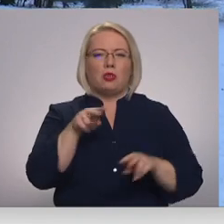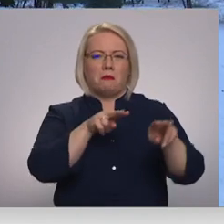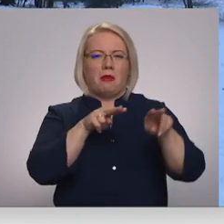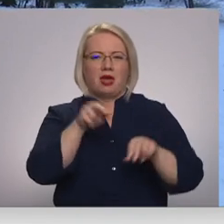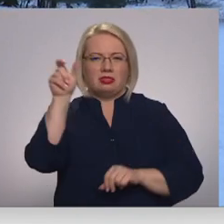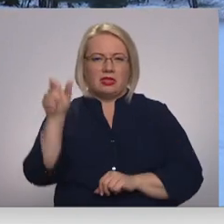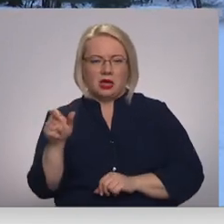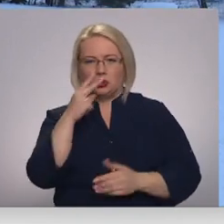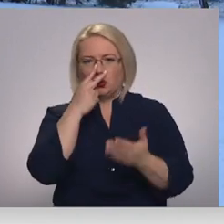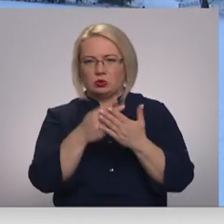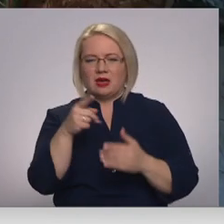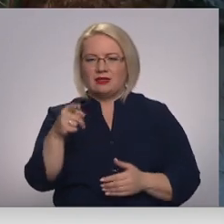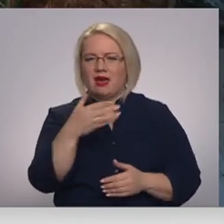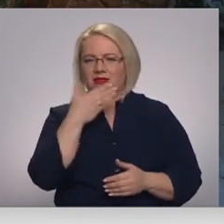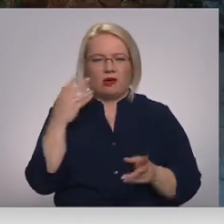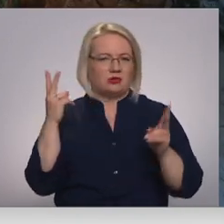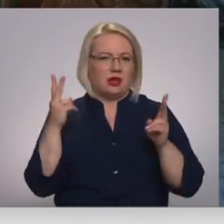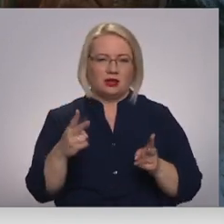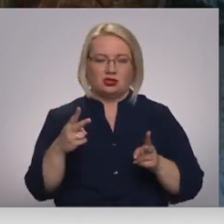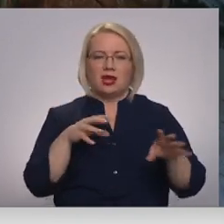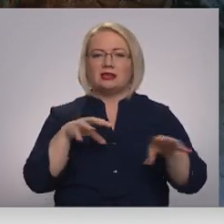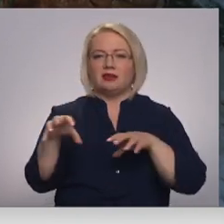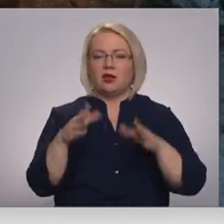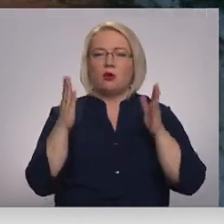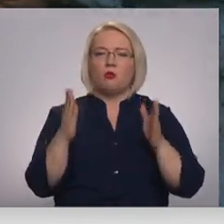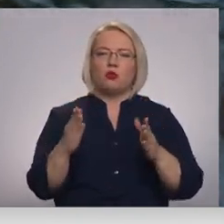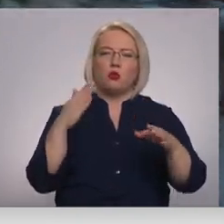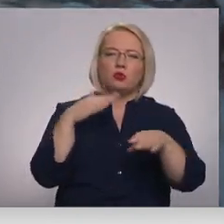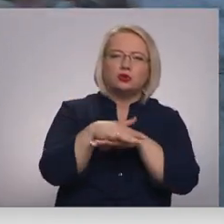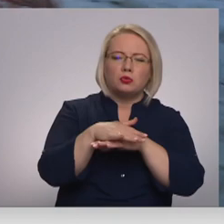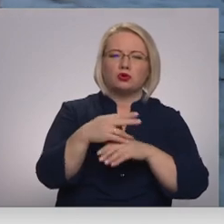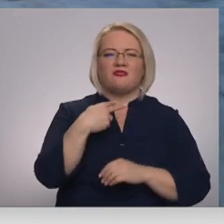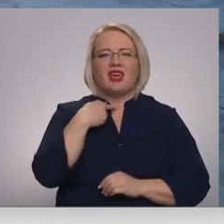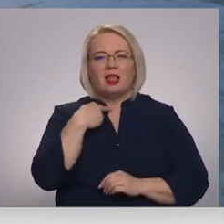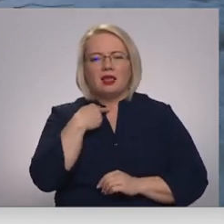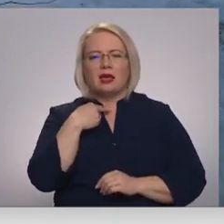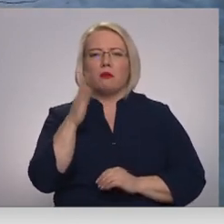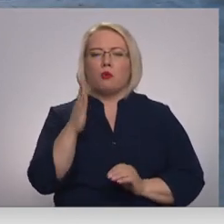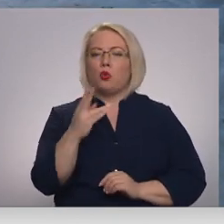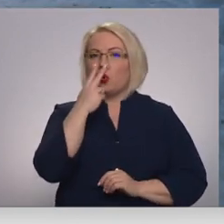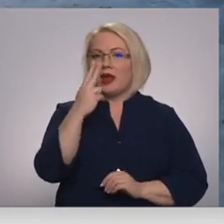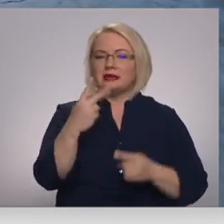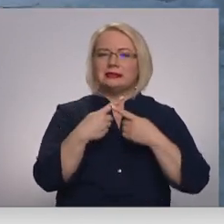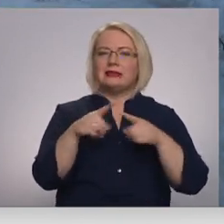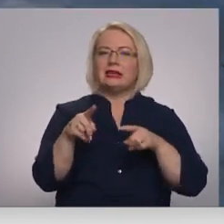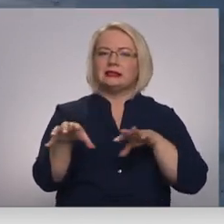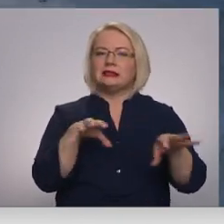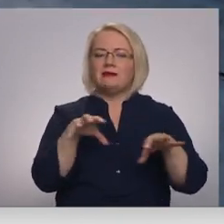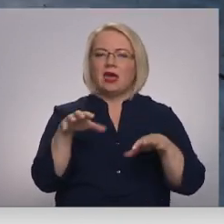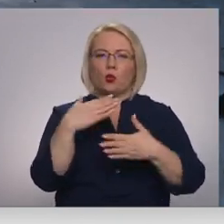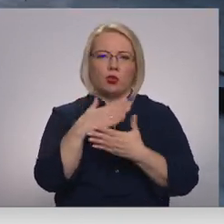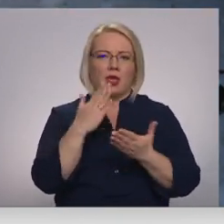uzskata, ka tā nav sagadīšanās. Ja dzīvniekiem būtu uzbrukuši, piemēram, vilki, būtu redzamas arī citas dzīvnieku daļas